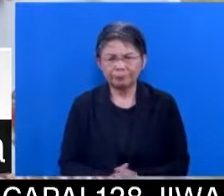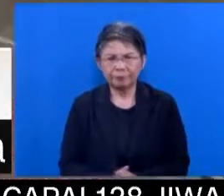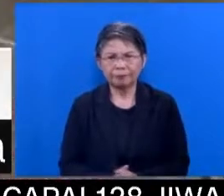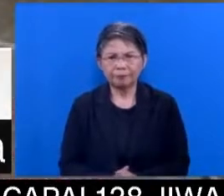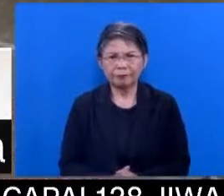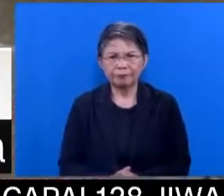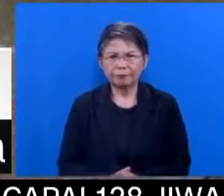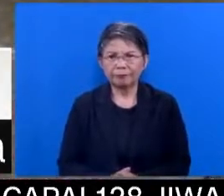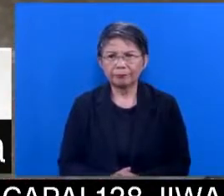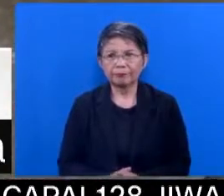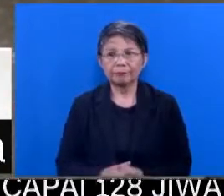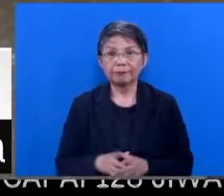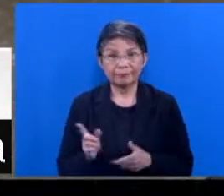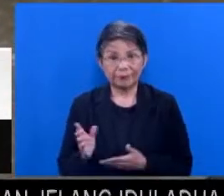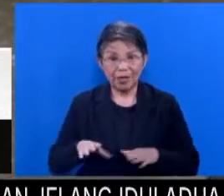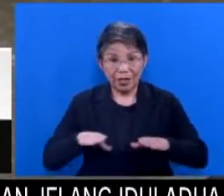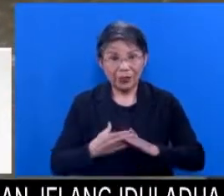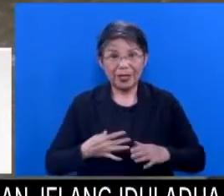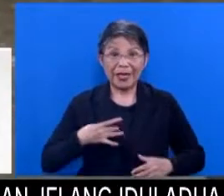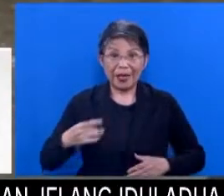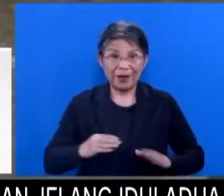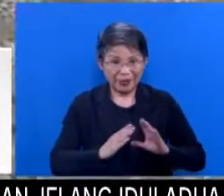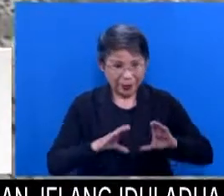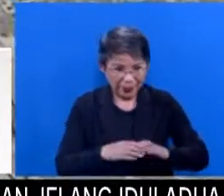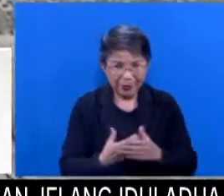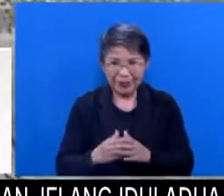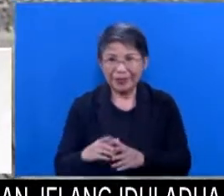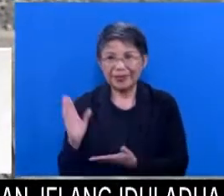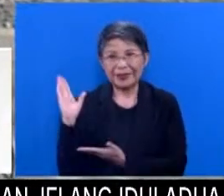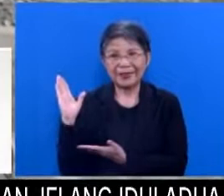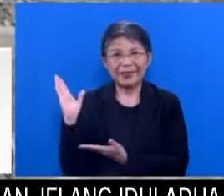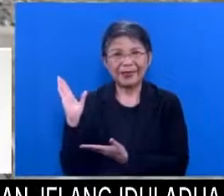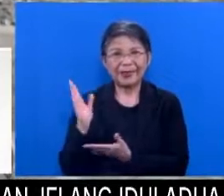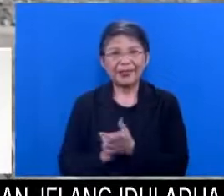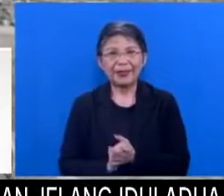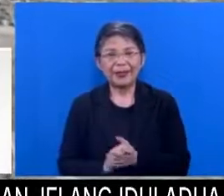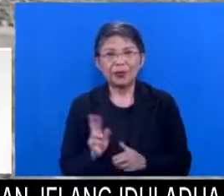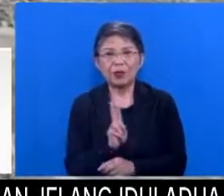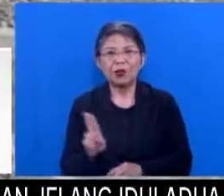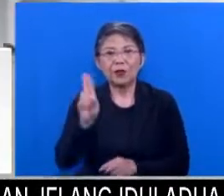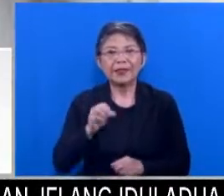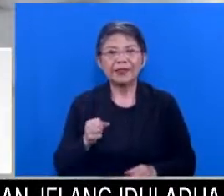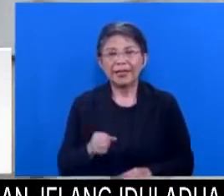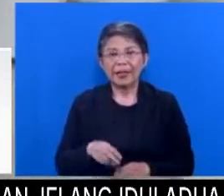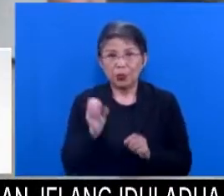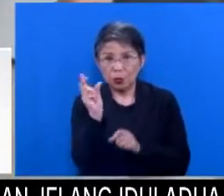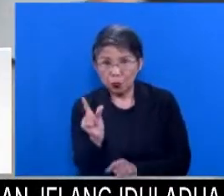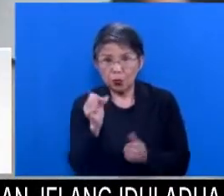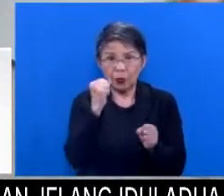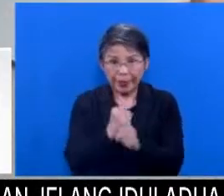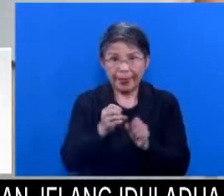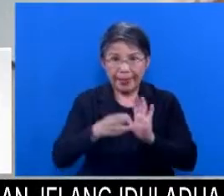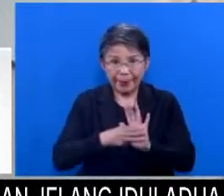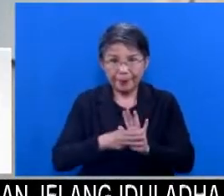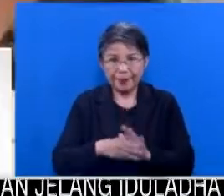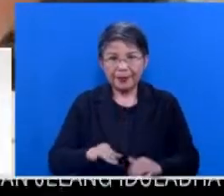petugas. Sekelompok relawan yang menamakan diri relawan alumni gelanggang mahasiswa Universitas Gadjah Mada secara swadaya